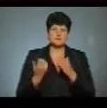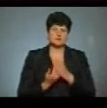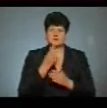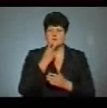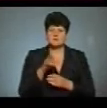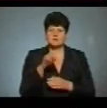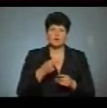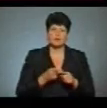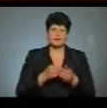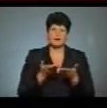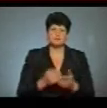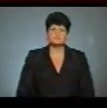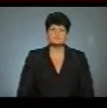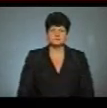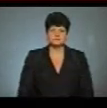дивіться про таке.